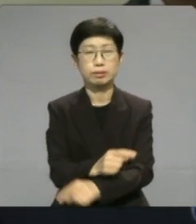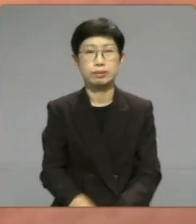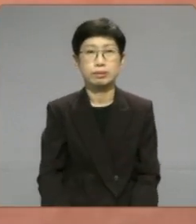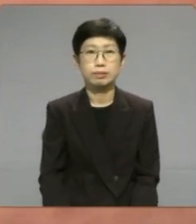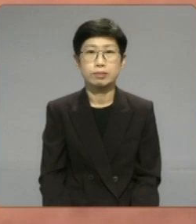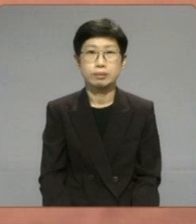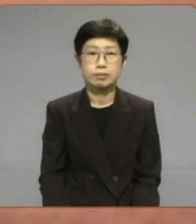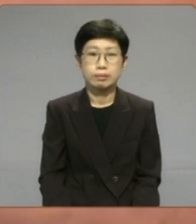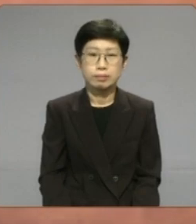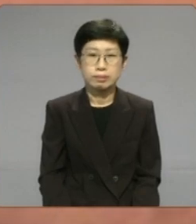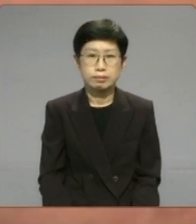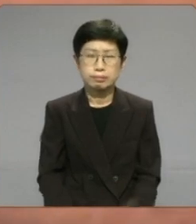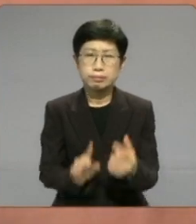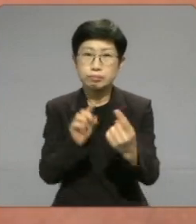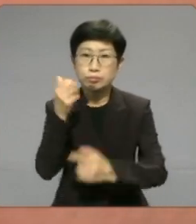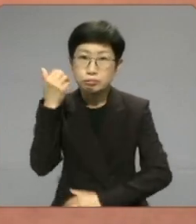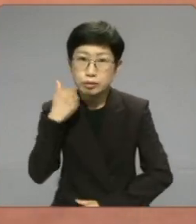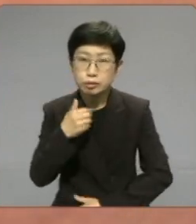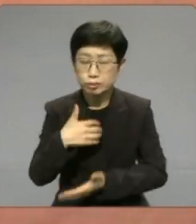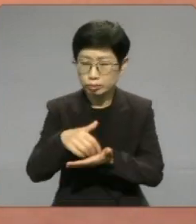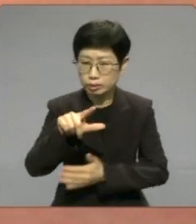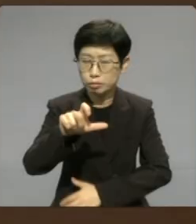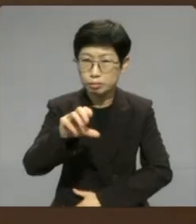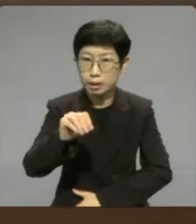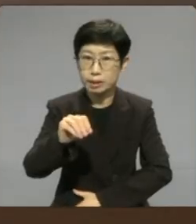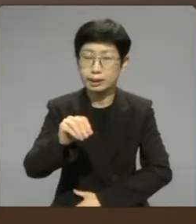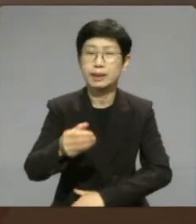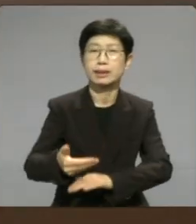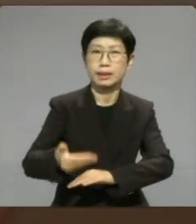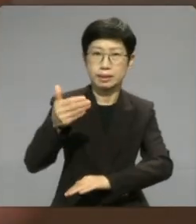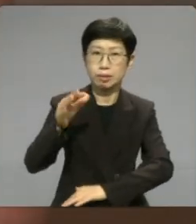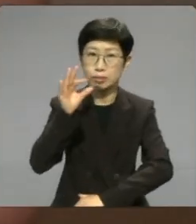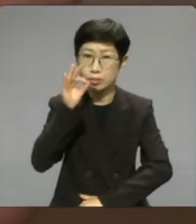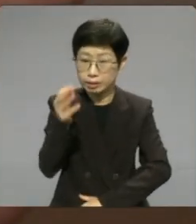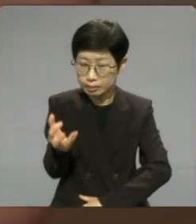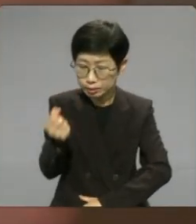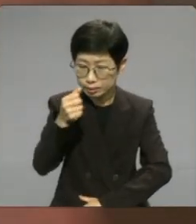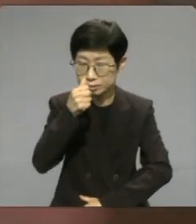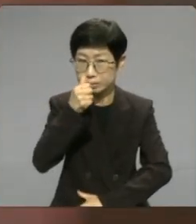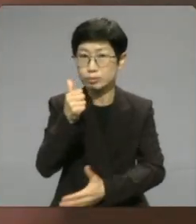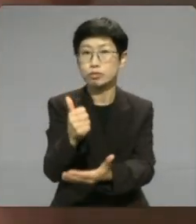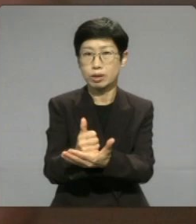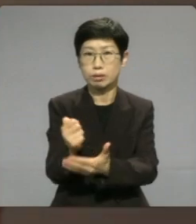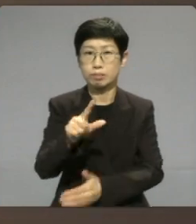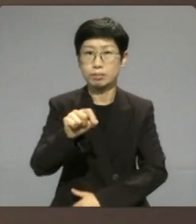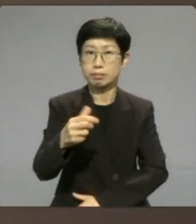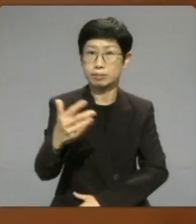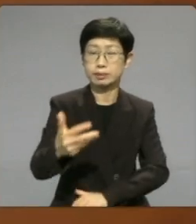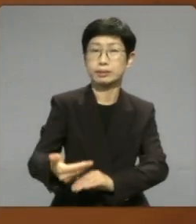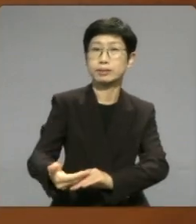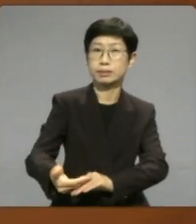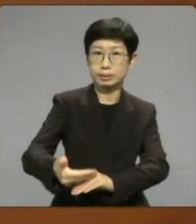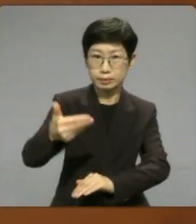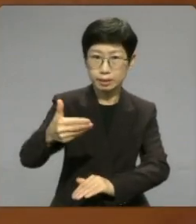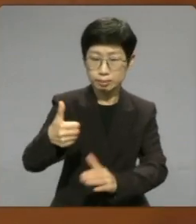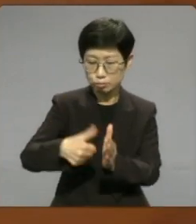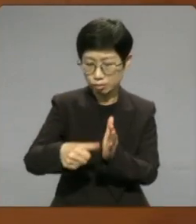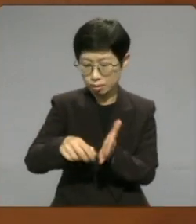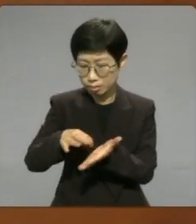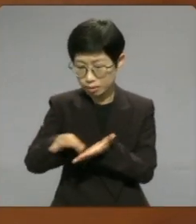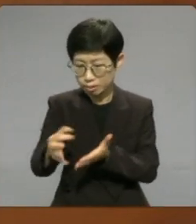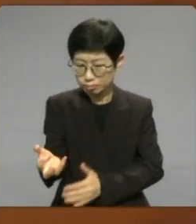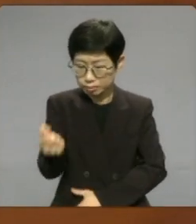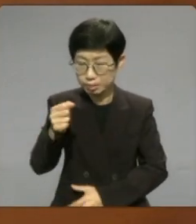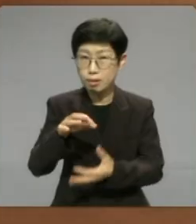겁니다 대상은 15만건 이상의 대마초 단순소지 경제와 18건 이상의 도구 사용 또는